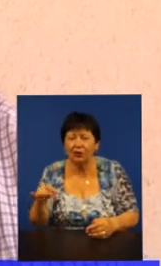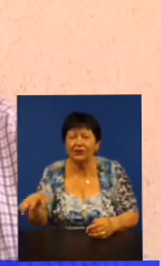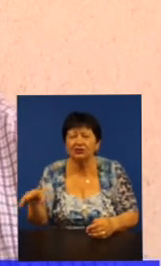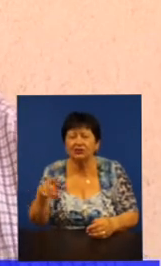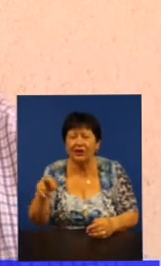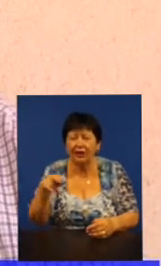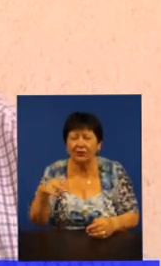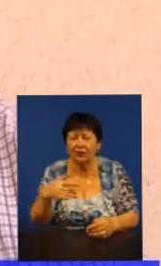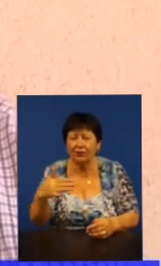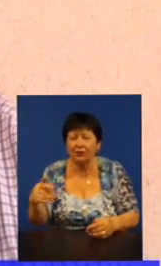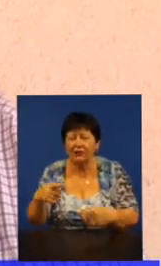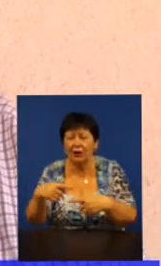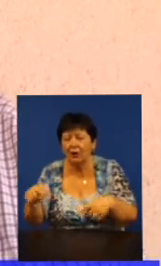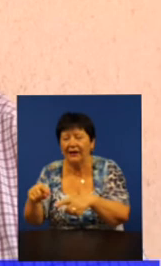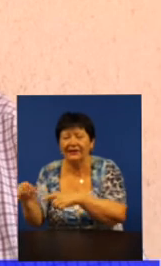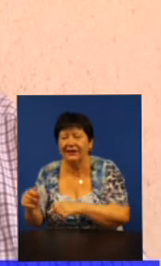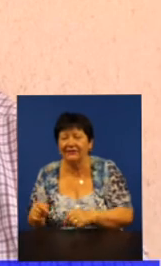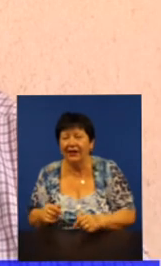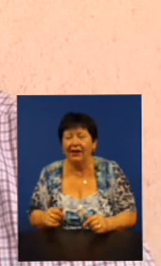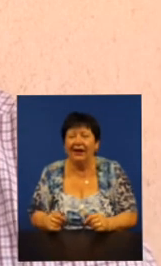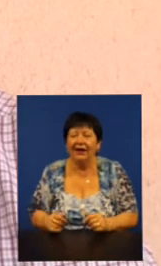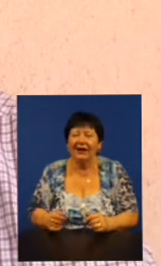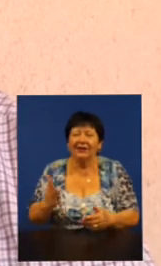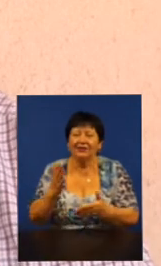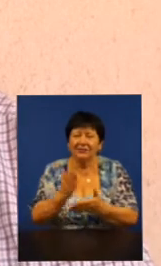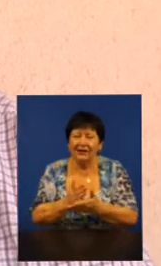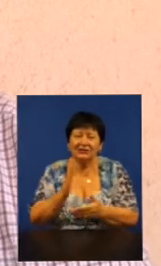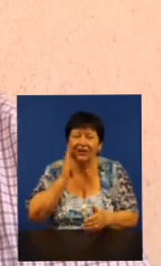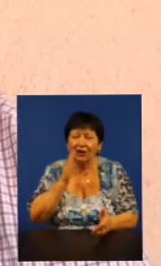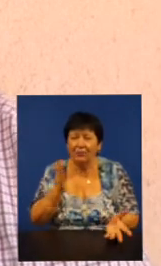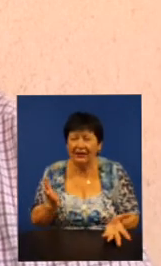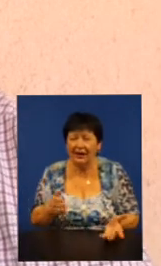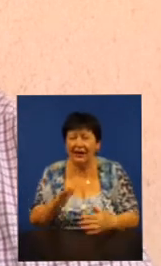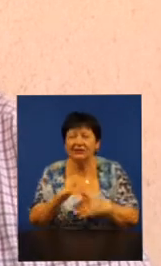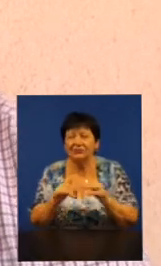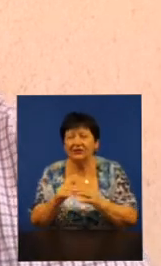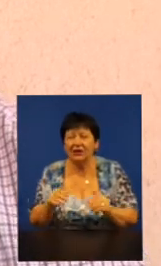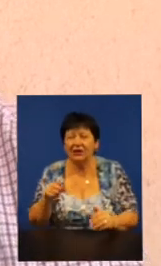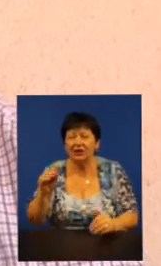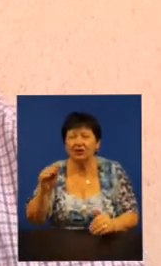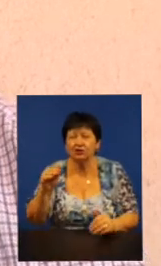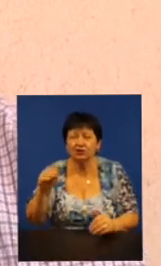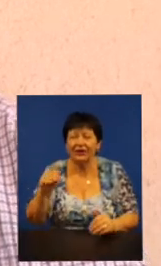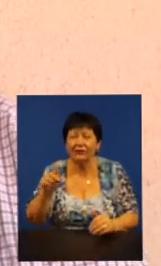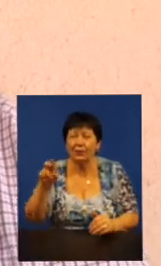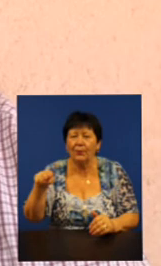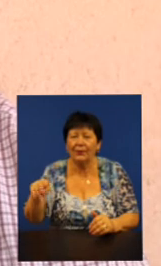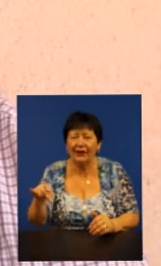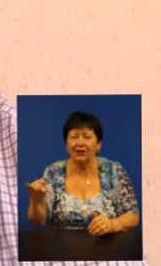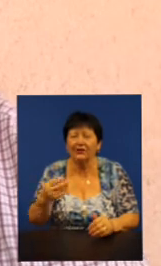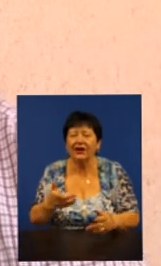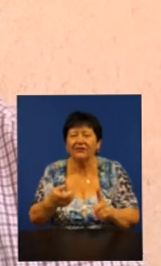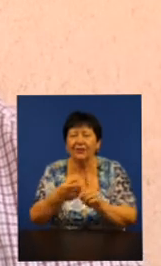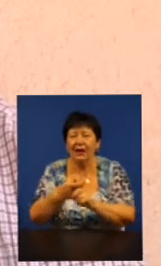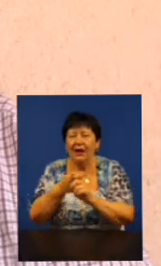raionul Ialoveni, cu multe localități similare din România, în special din județul Prahova, cu care avem niște